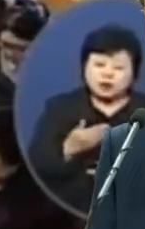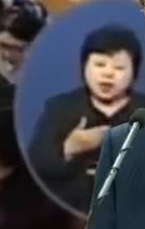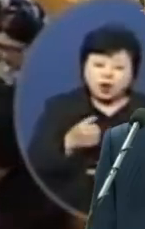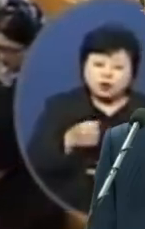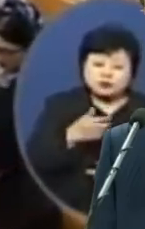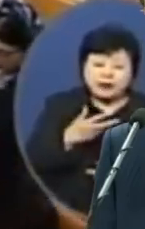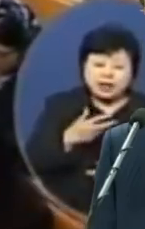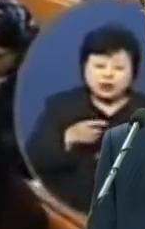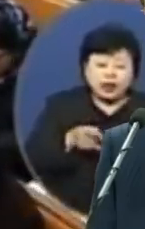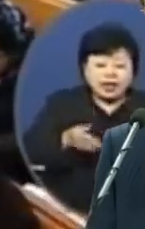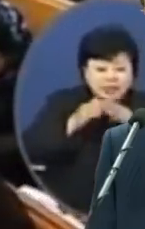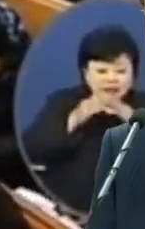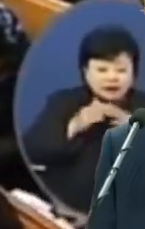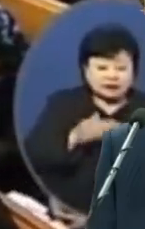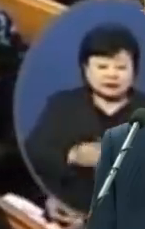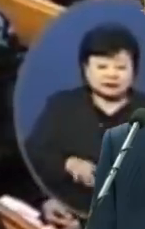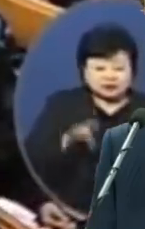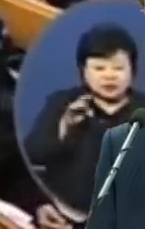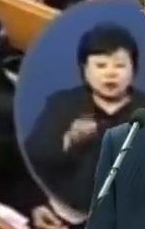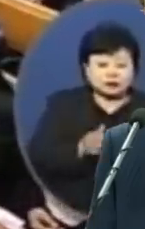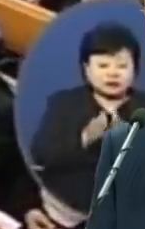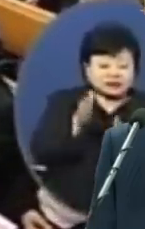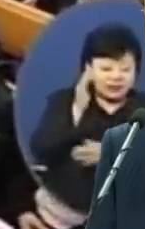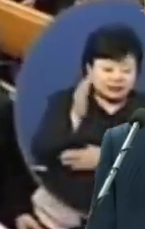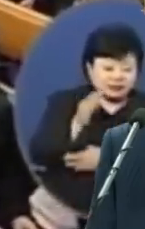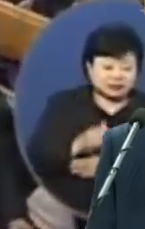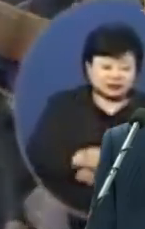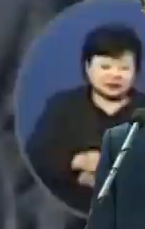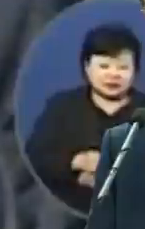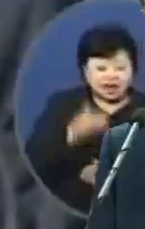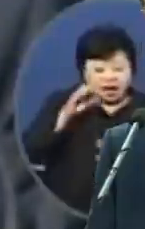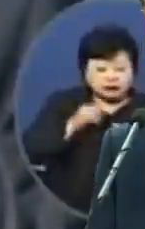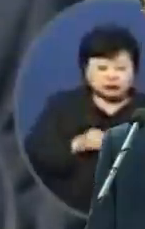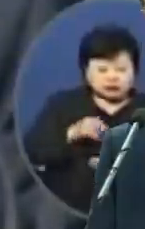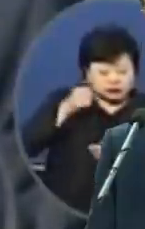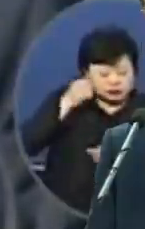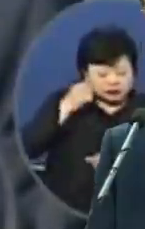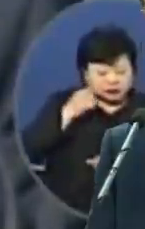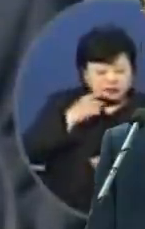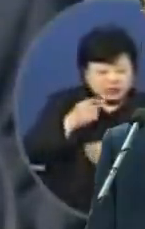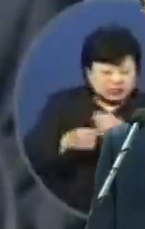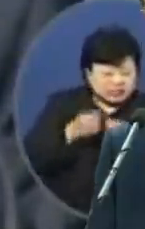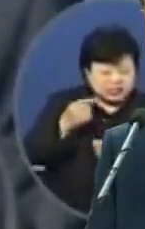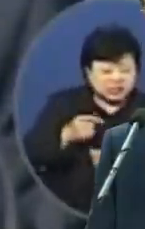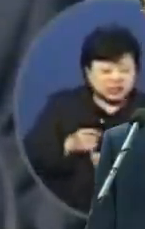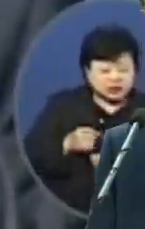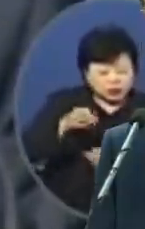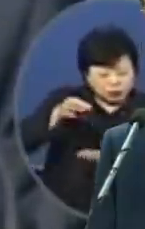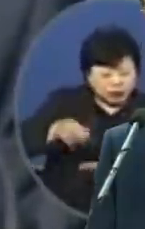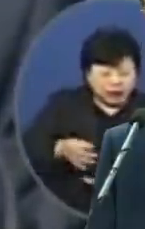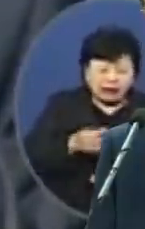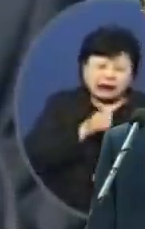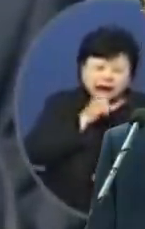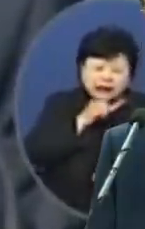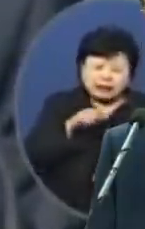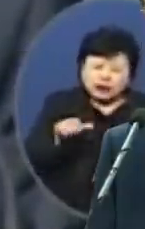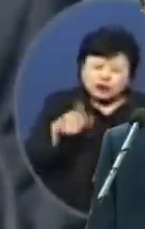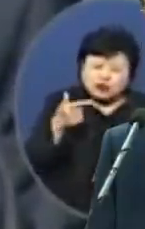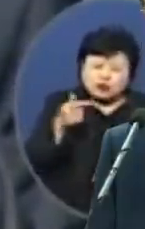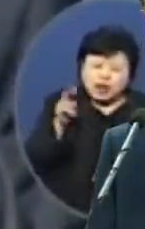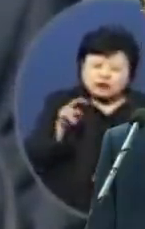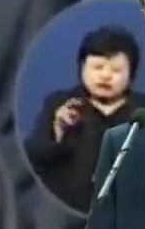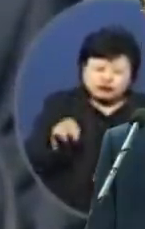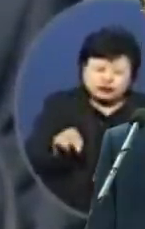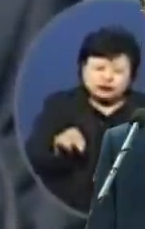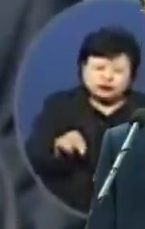교회를 개척했는데 우리 한국의 국민소득이 세계에서 가장 못 사는 600불이었습니다.